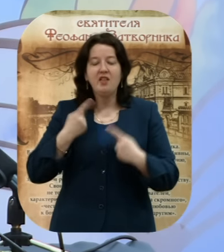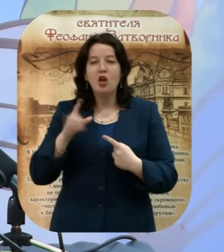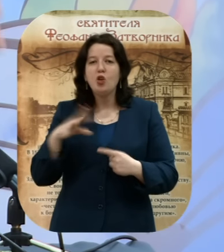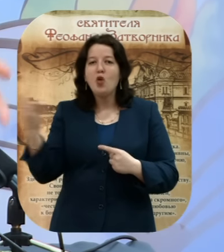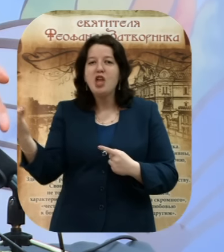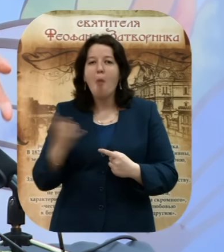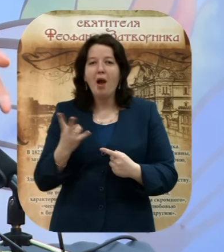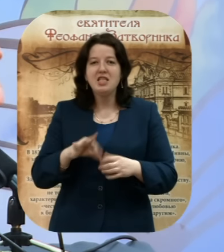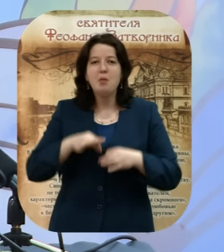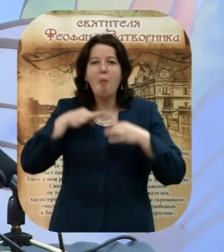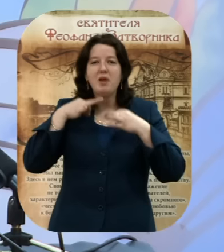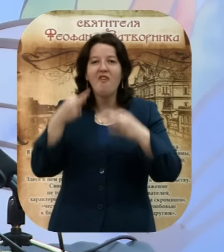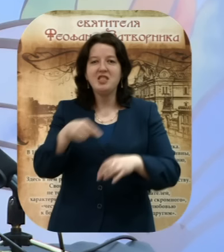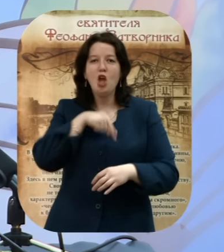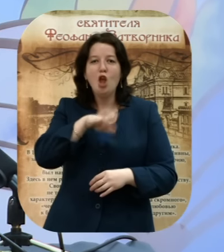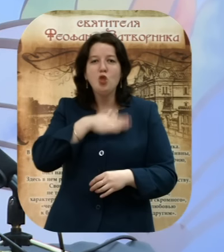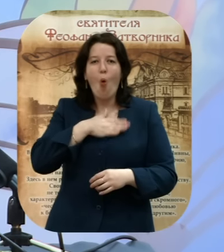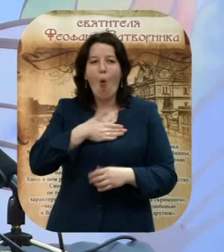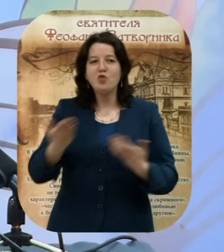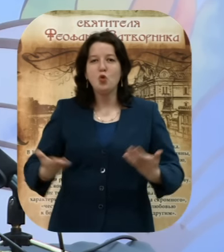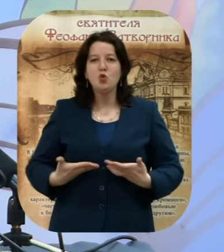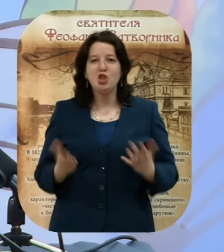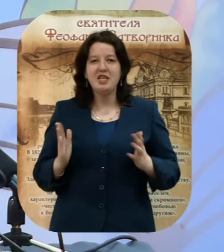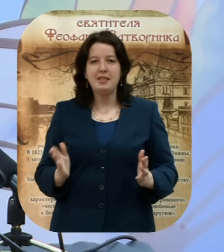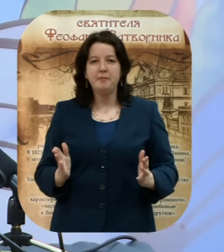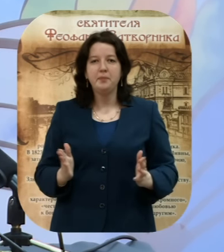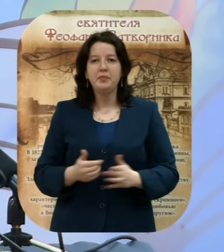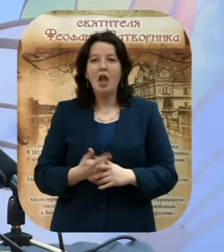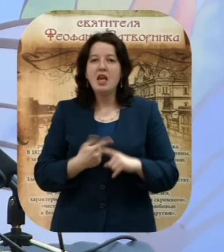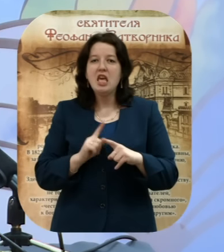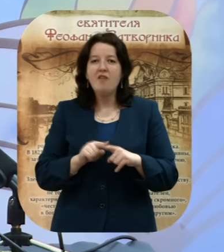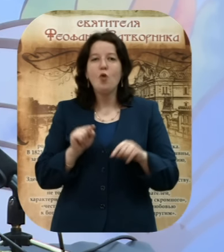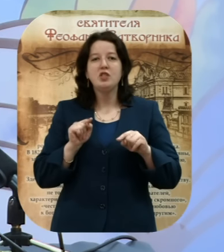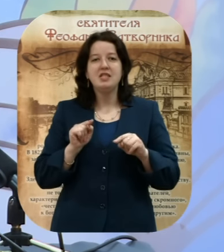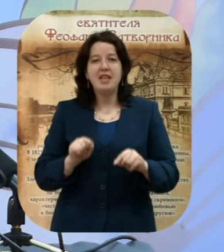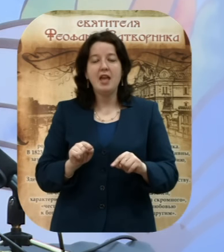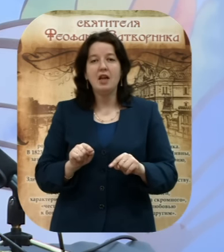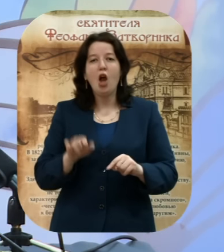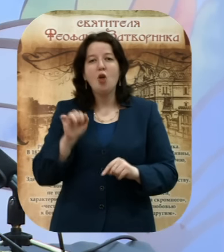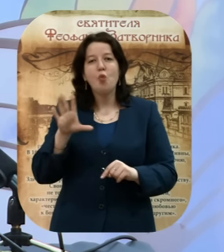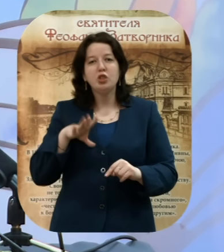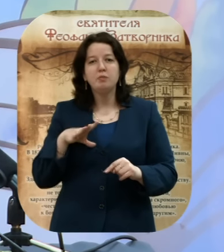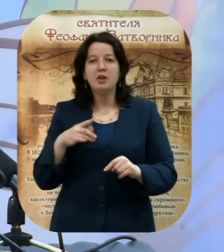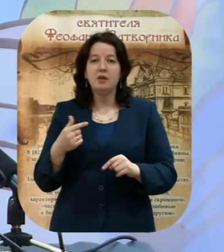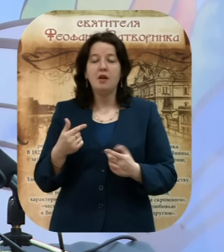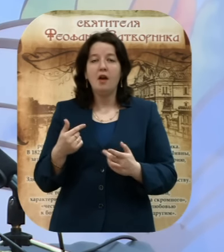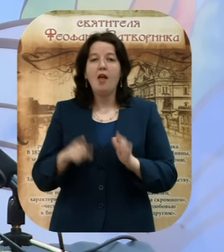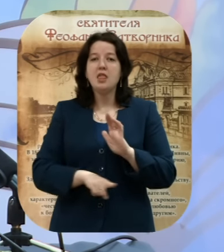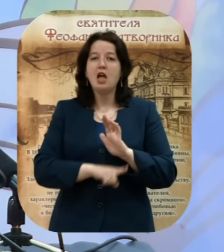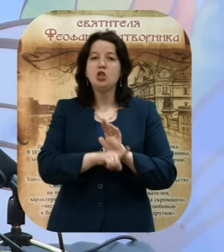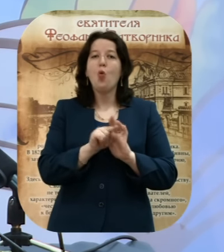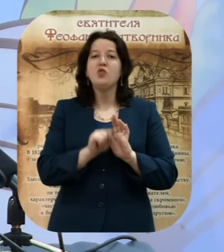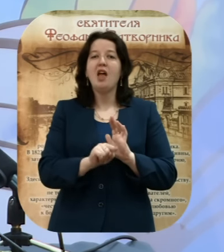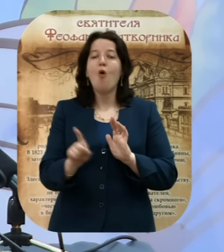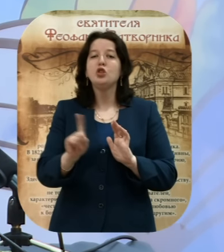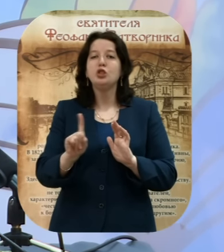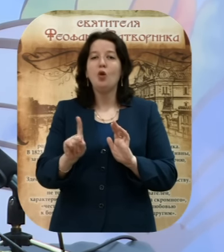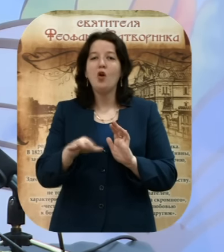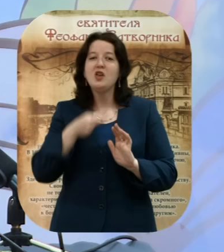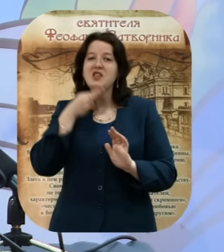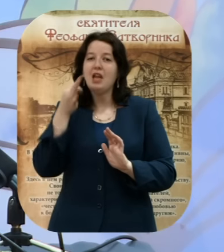вести духовную жизнь? И вот здесь, может быть, я начну с того, что скажу.